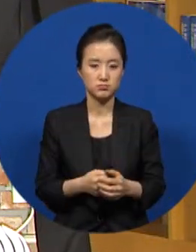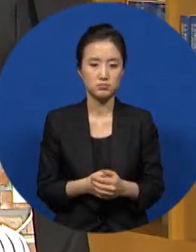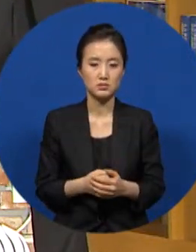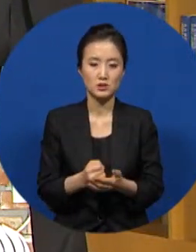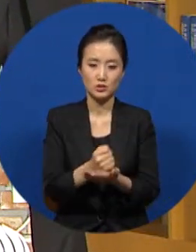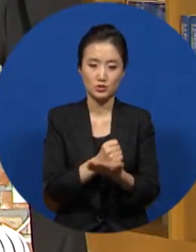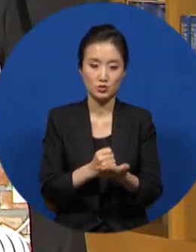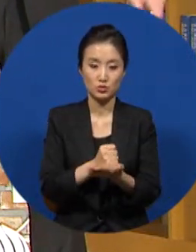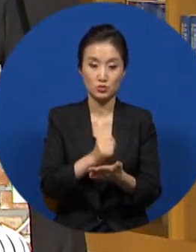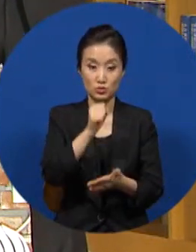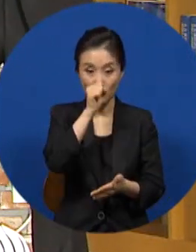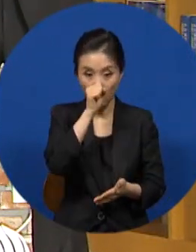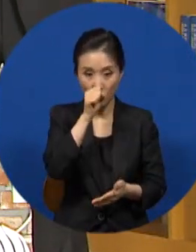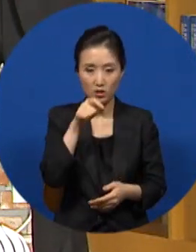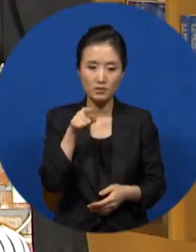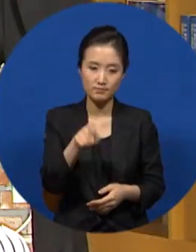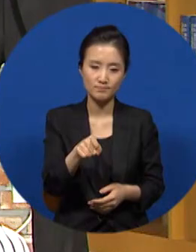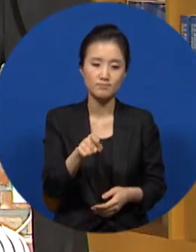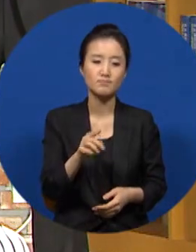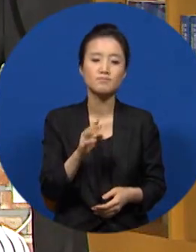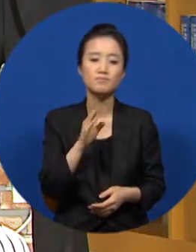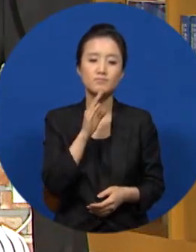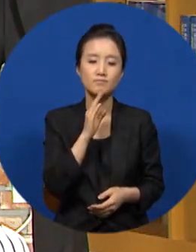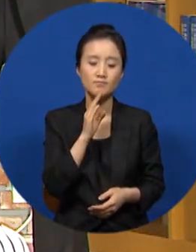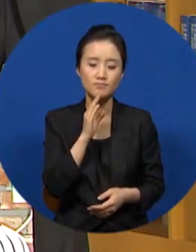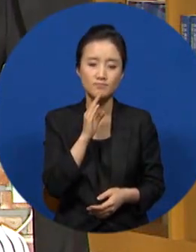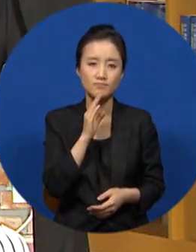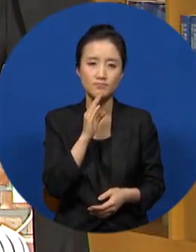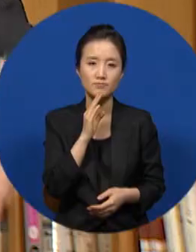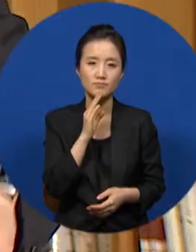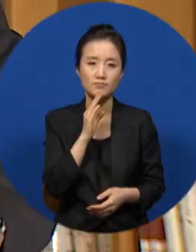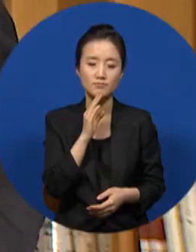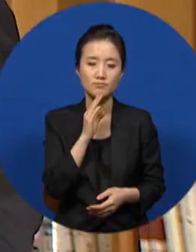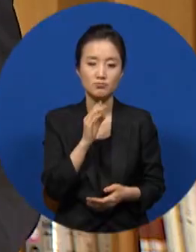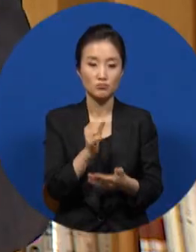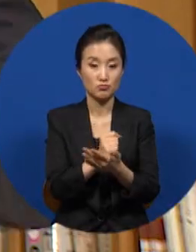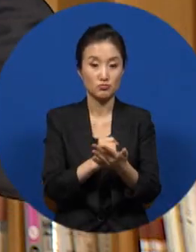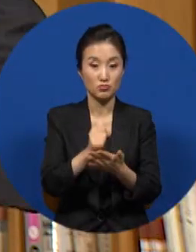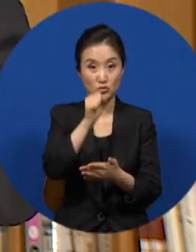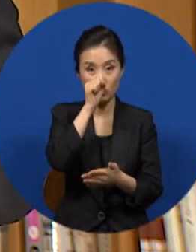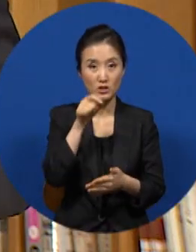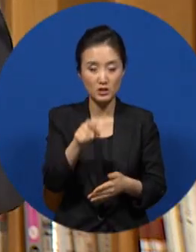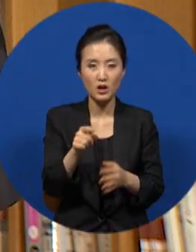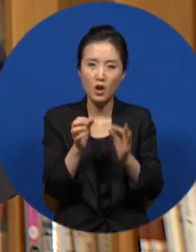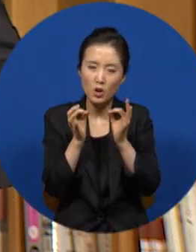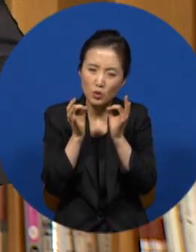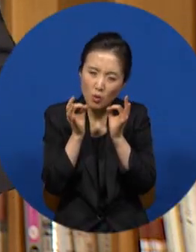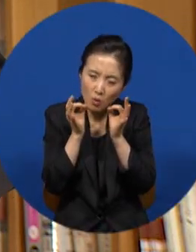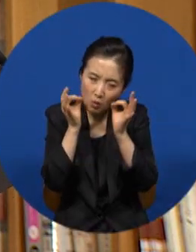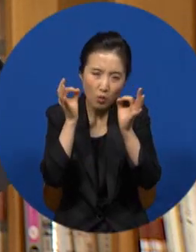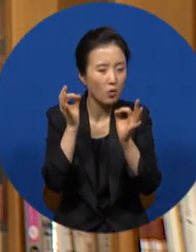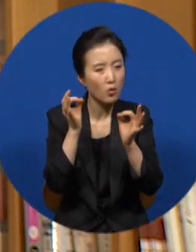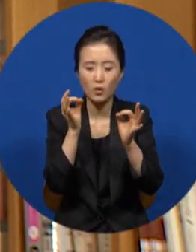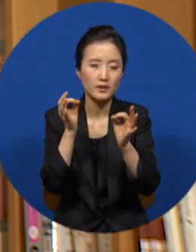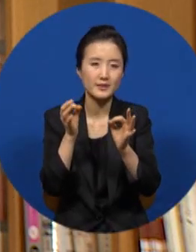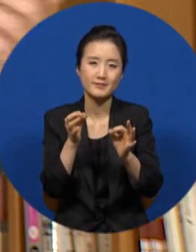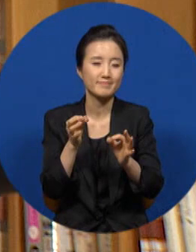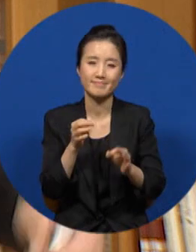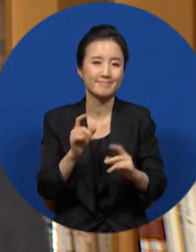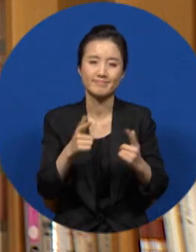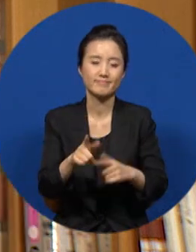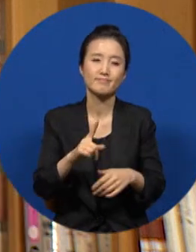것도 이제 타고나길 잘 타고나는 명, 그다음 운 좋은 거는 우리가 노력으로 사실은 커버할 수 있는 부분이